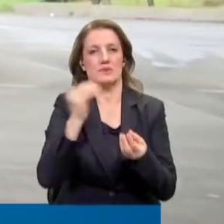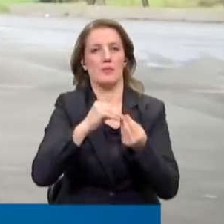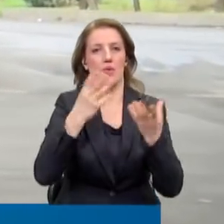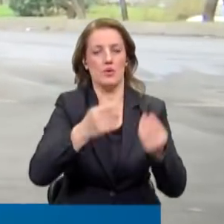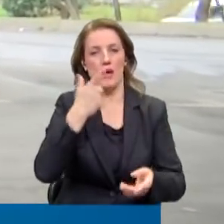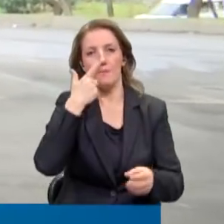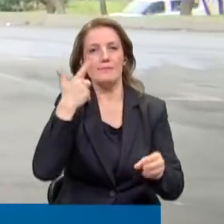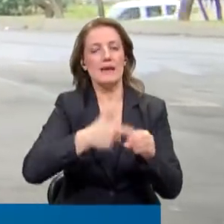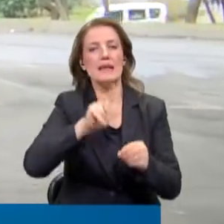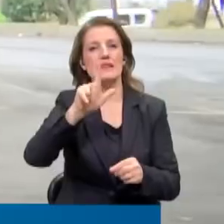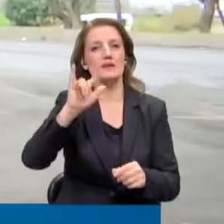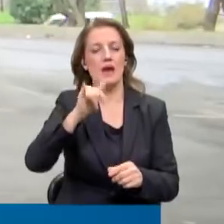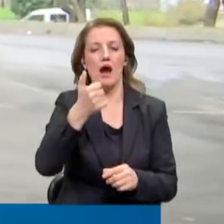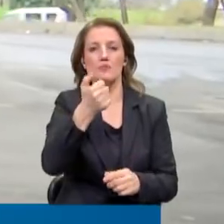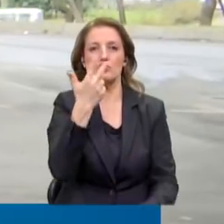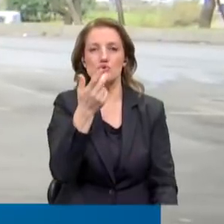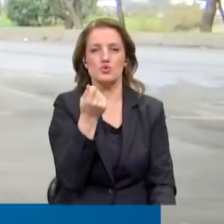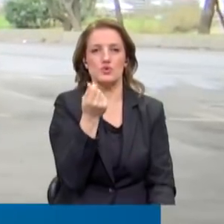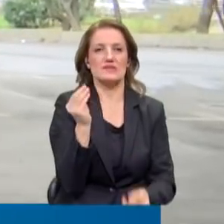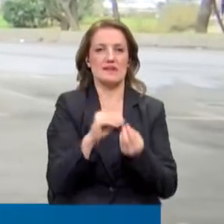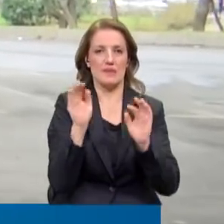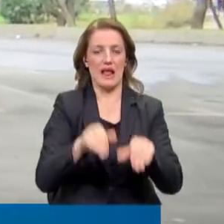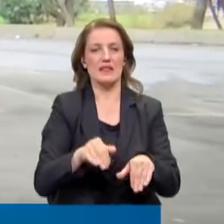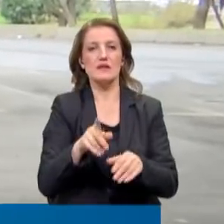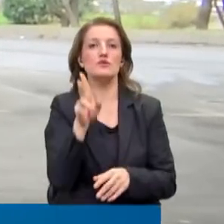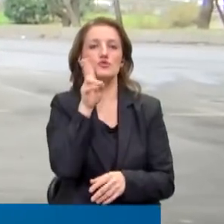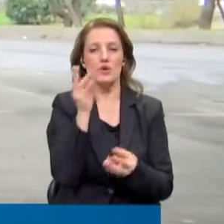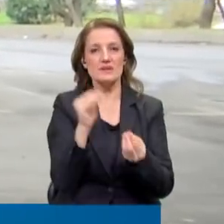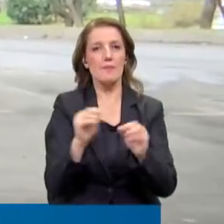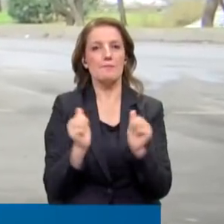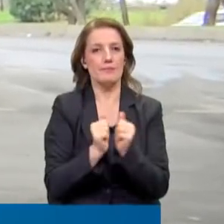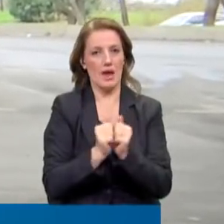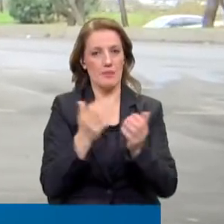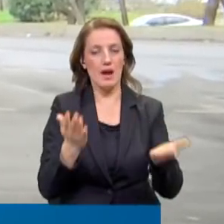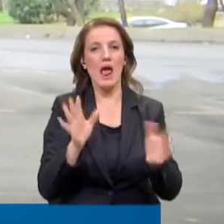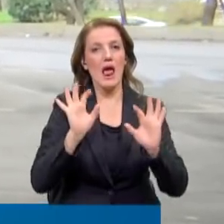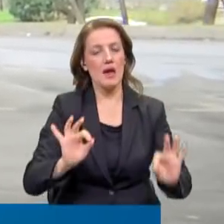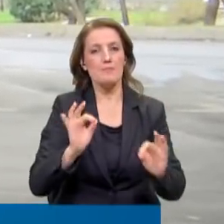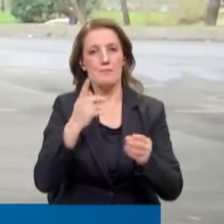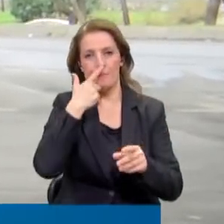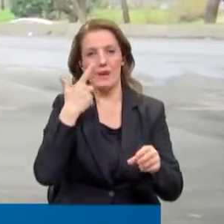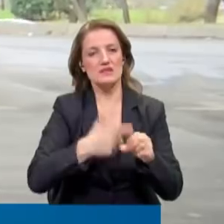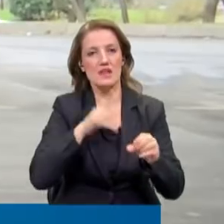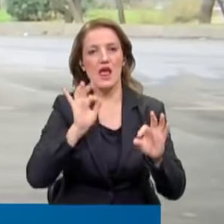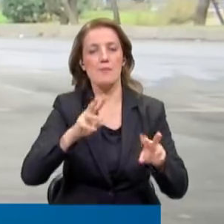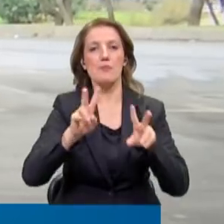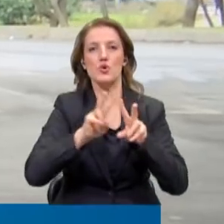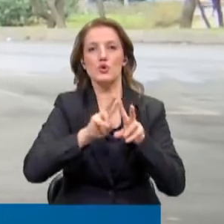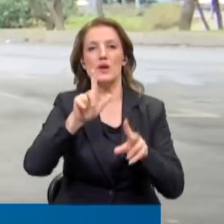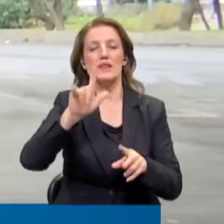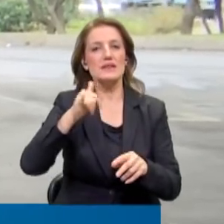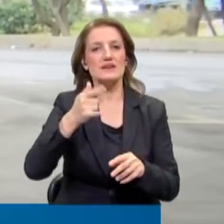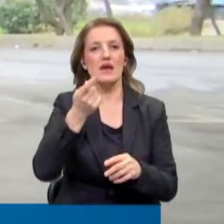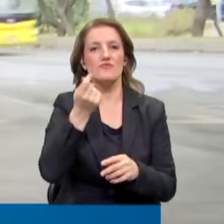benzinin litresine 63 kuruş zam geldi. Son zamla birlikte hem benzinin hem motorinin litre